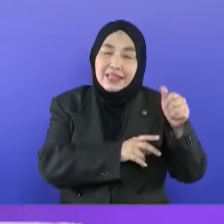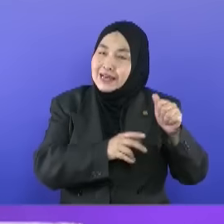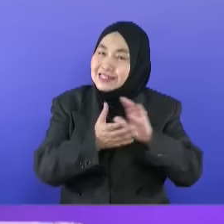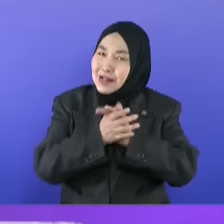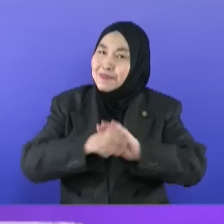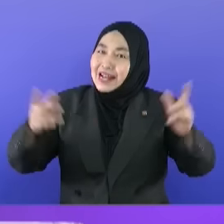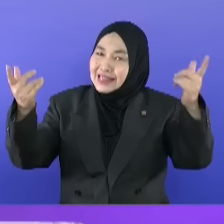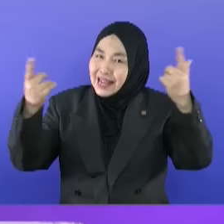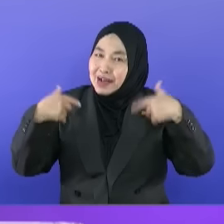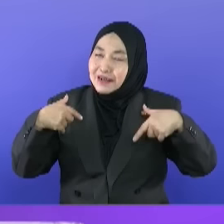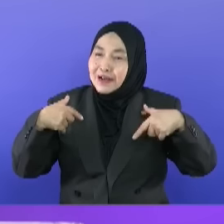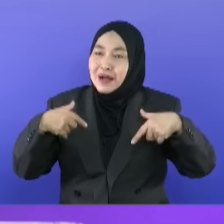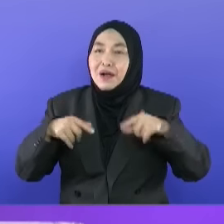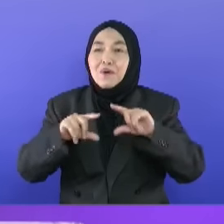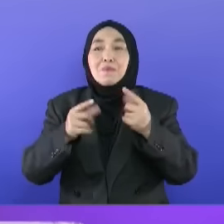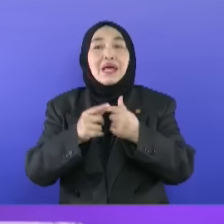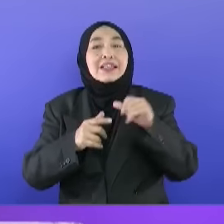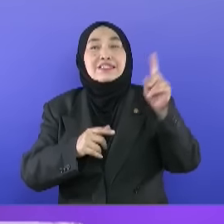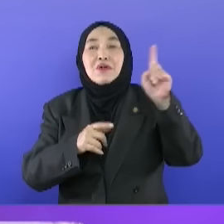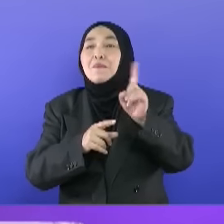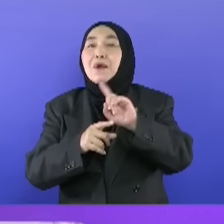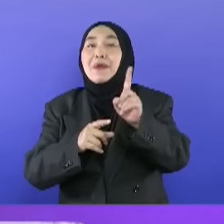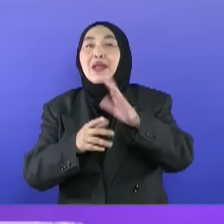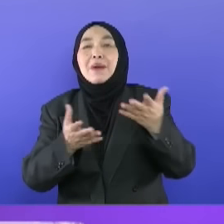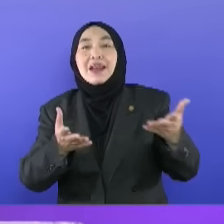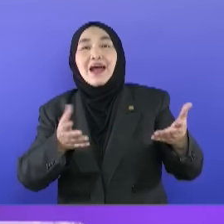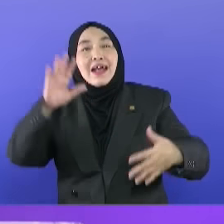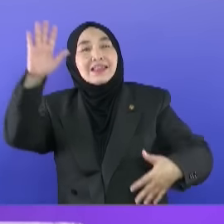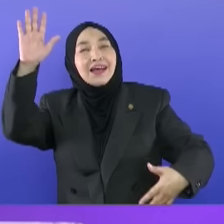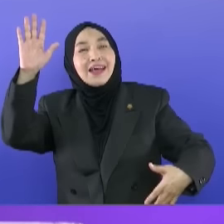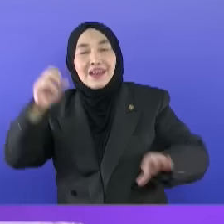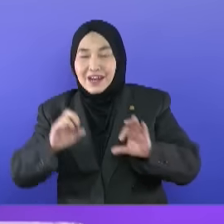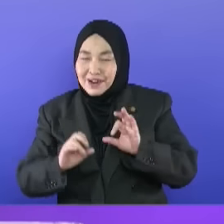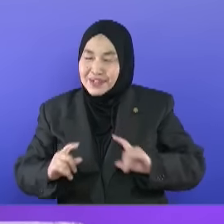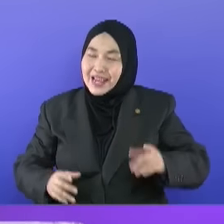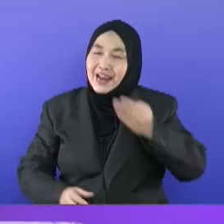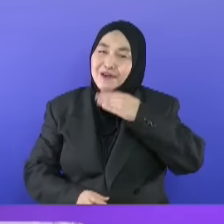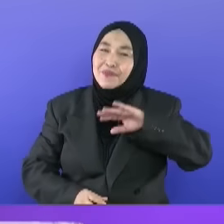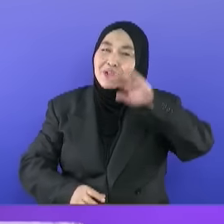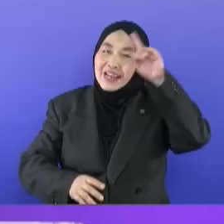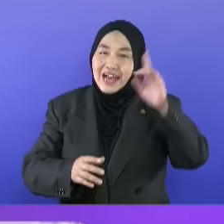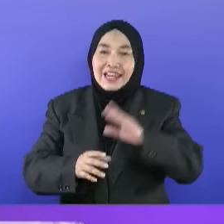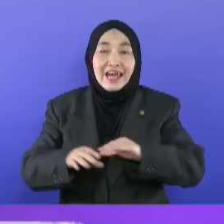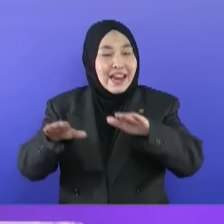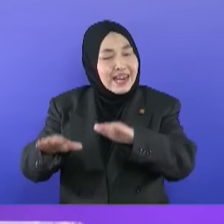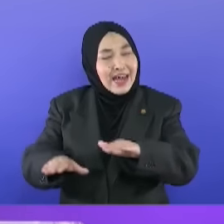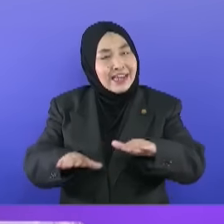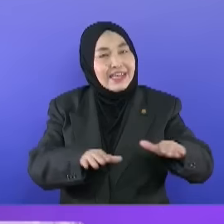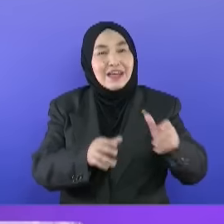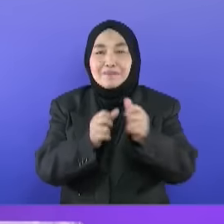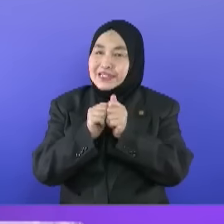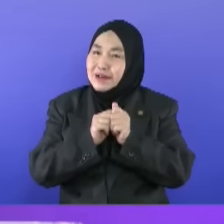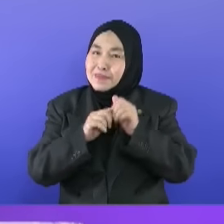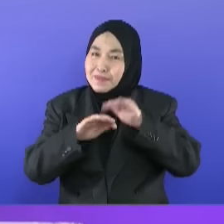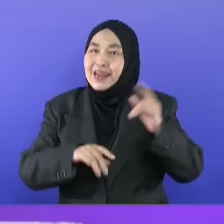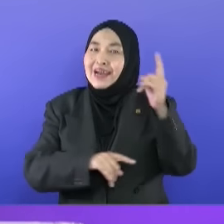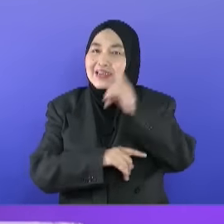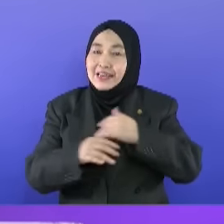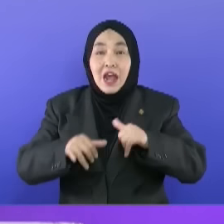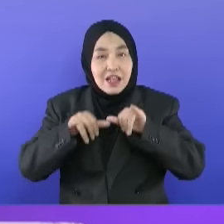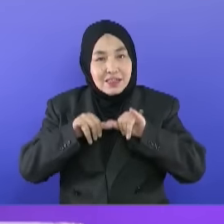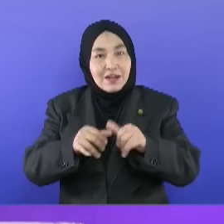wasahlan. Di mana kumpulan istiqamah? Angkat tangan. Okey. Okey. Alhamdulillah. dan juga kepada anak-anak, adik-adik yang bersama pada hari ini